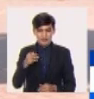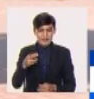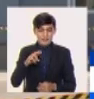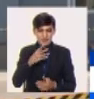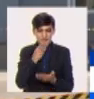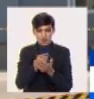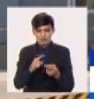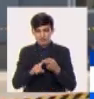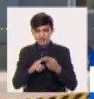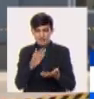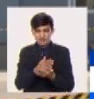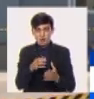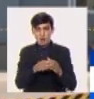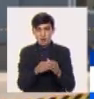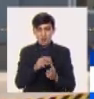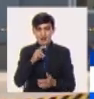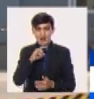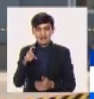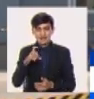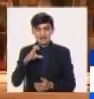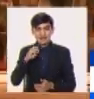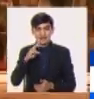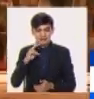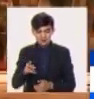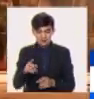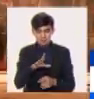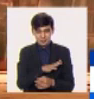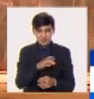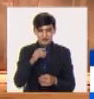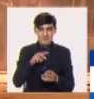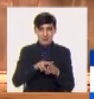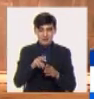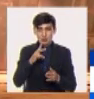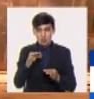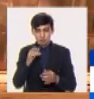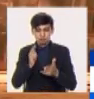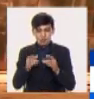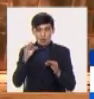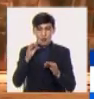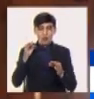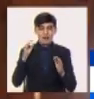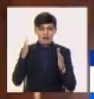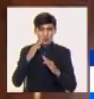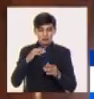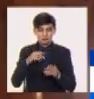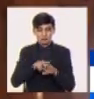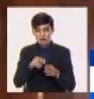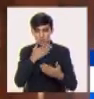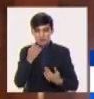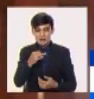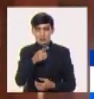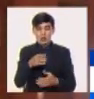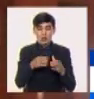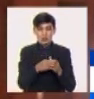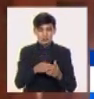свои коррективы в работу компании «Казцинк», но на экологические проекты серьезного воздействия не оказала. В этом году компания